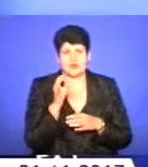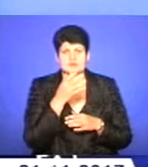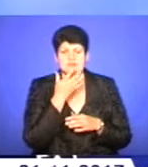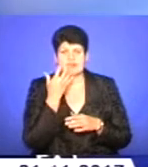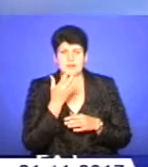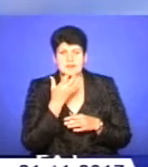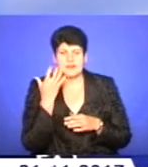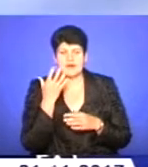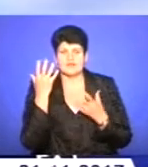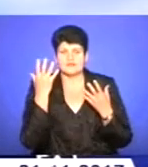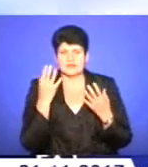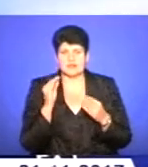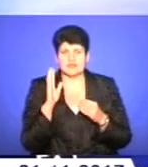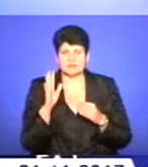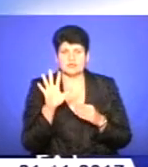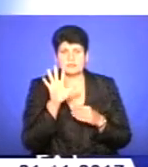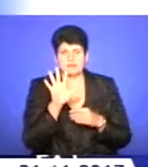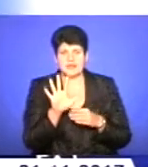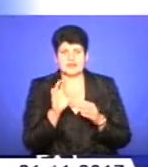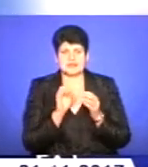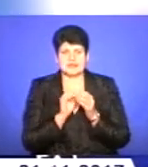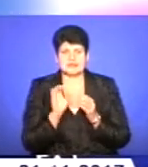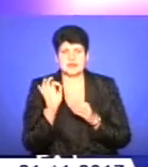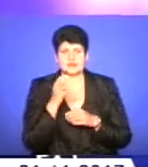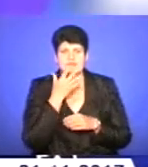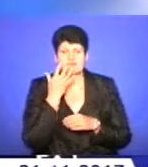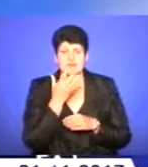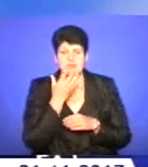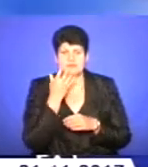Денні температури повітря становитимуть 5-10 градусів тепла.